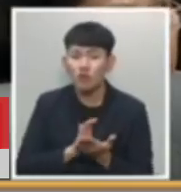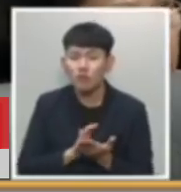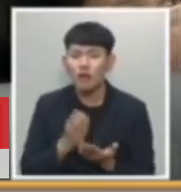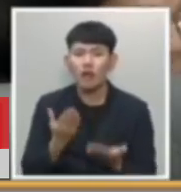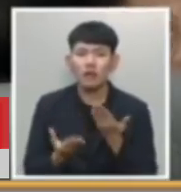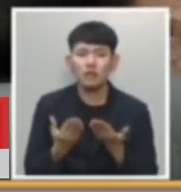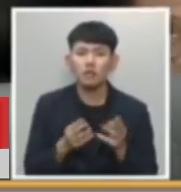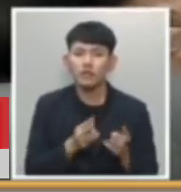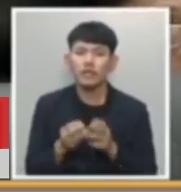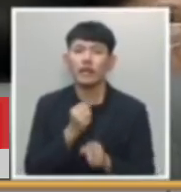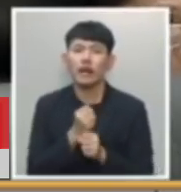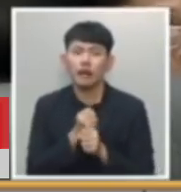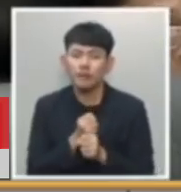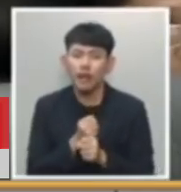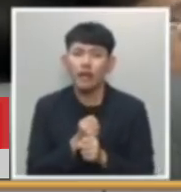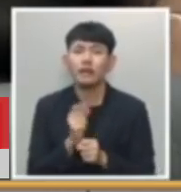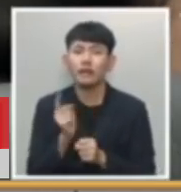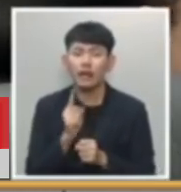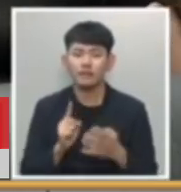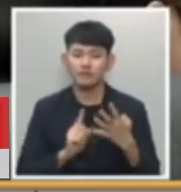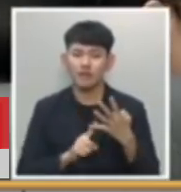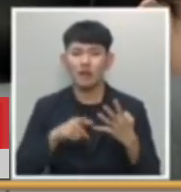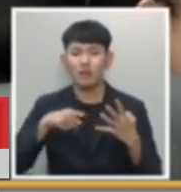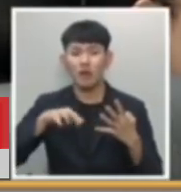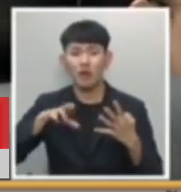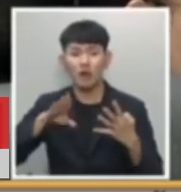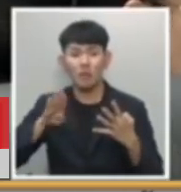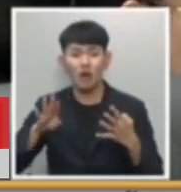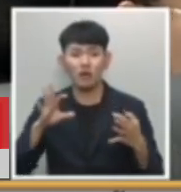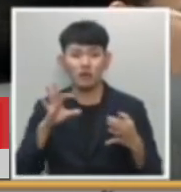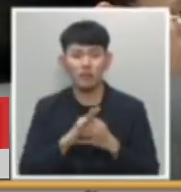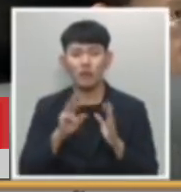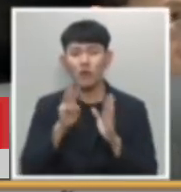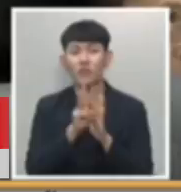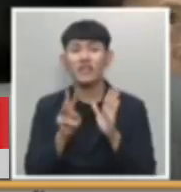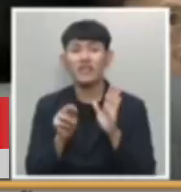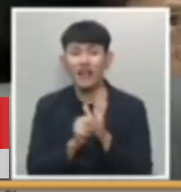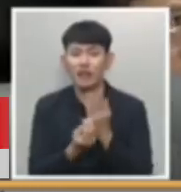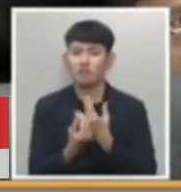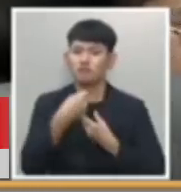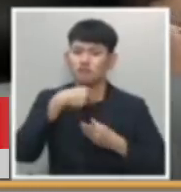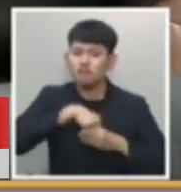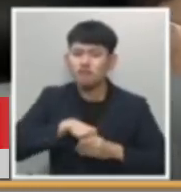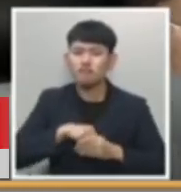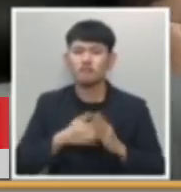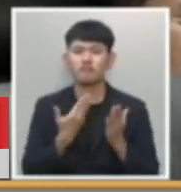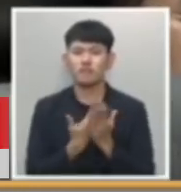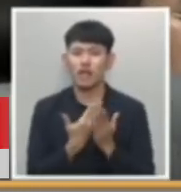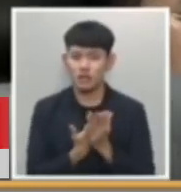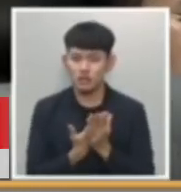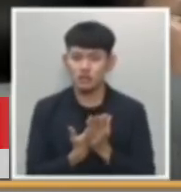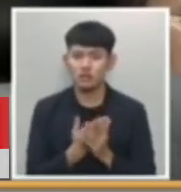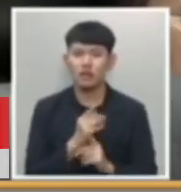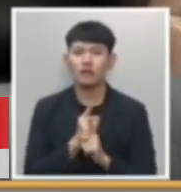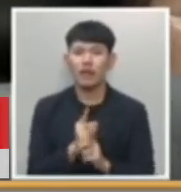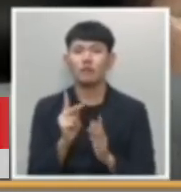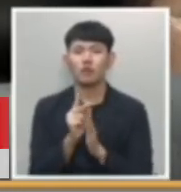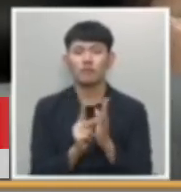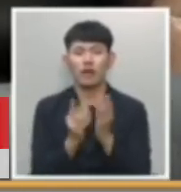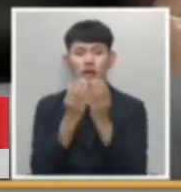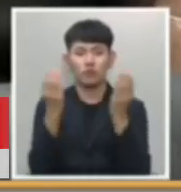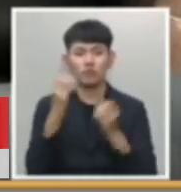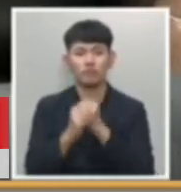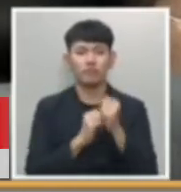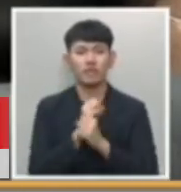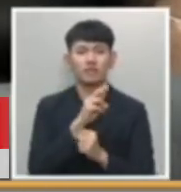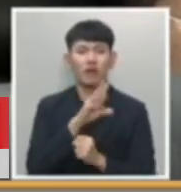ำเนินการเกี่ยวกับงบประมาณคือพระราชบัญญัติว่าด้วยวินัยการเงินการคลังที่ออกตามรัฐธรรมนูญปี60ท่านท่านที่เค